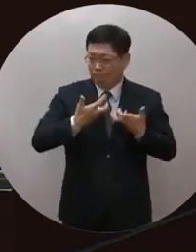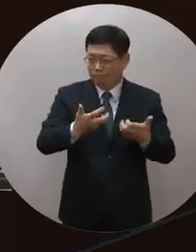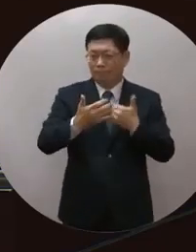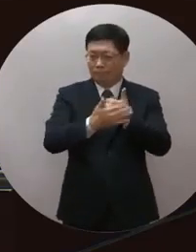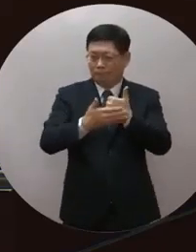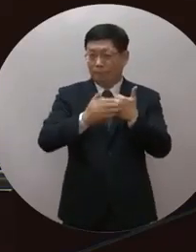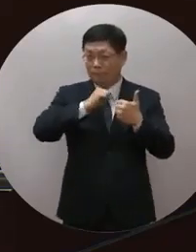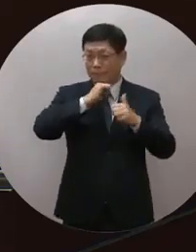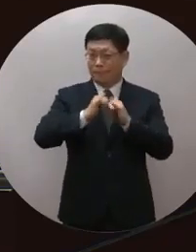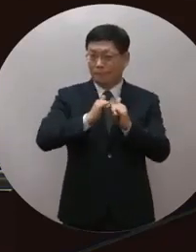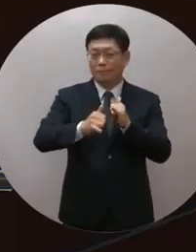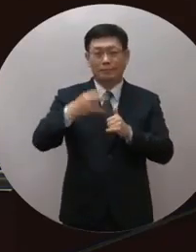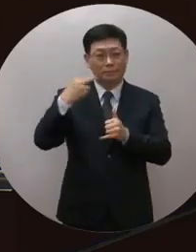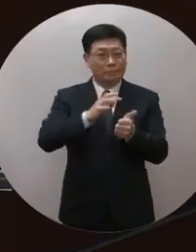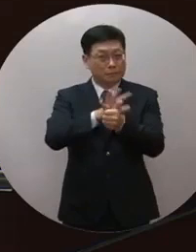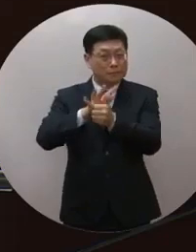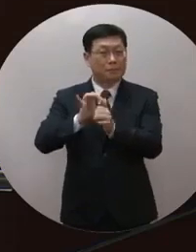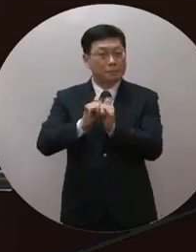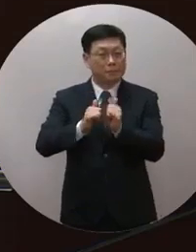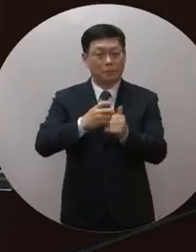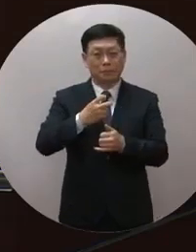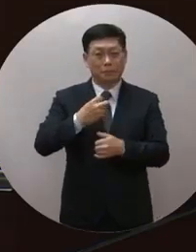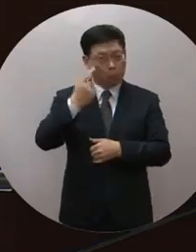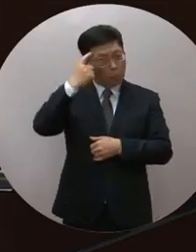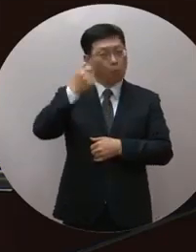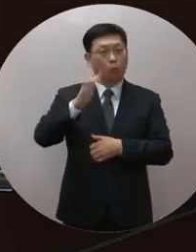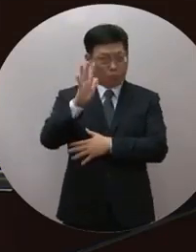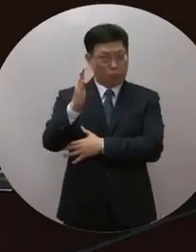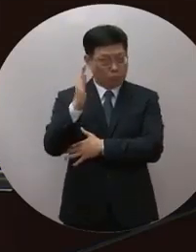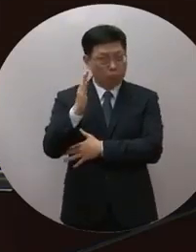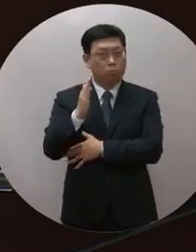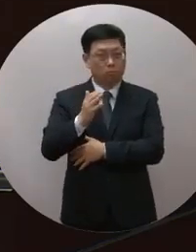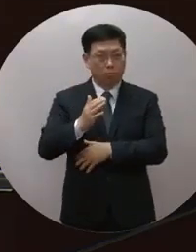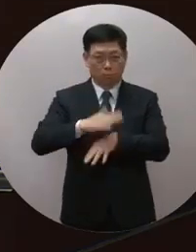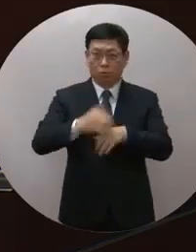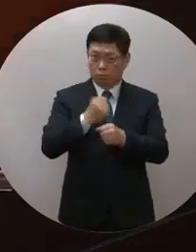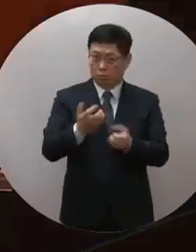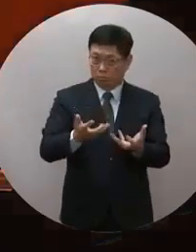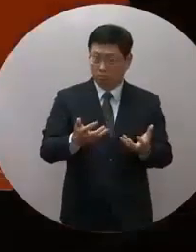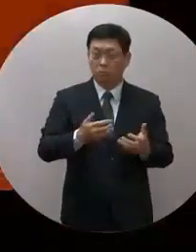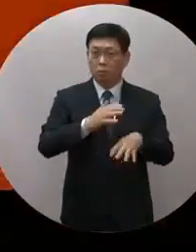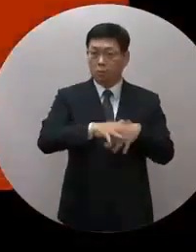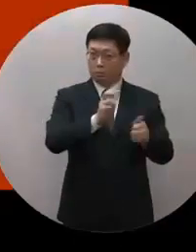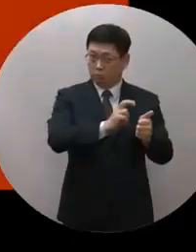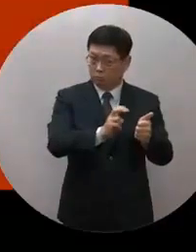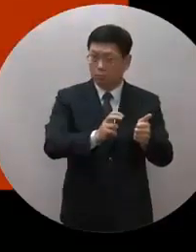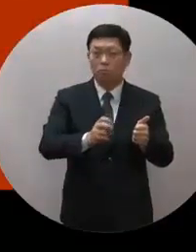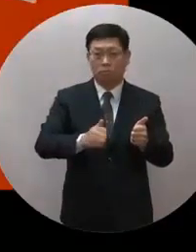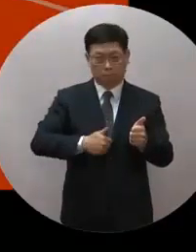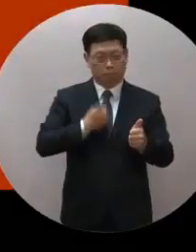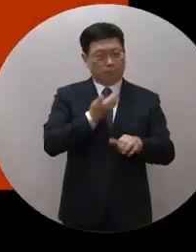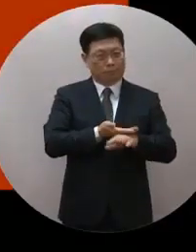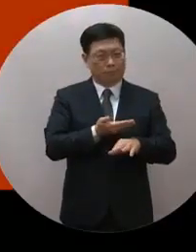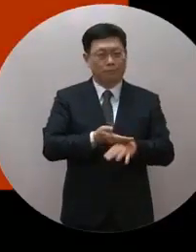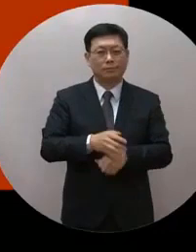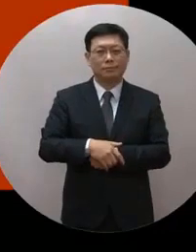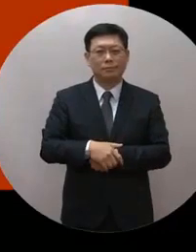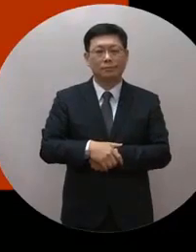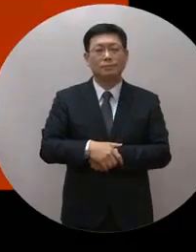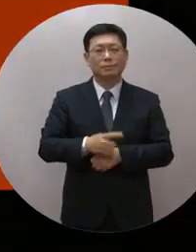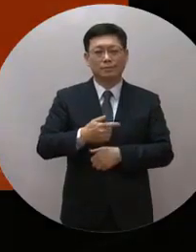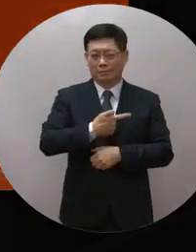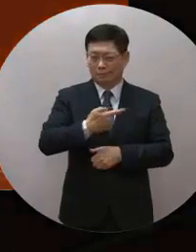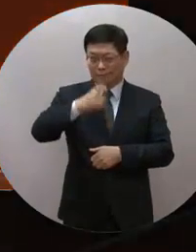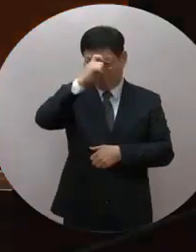康，也让民众感受到有政府会做事、会照顾，请安心。自